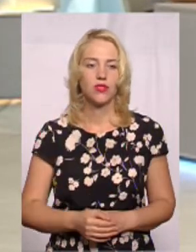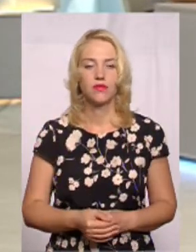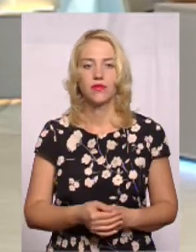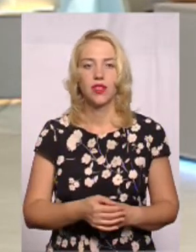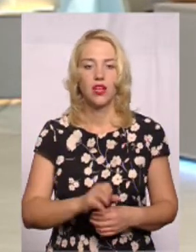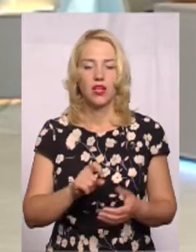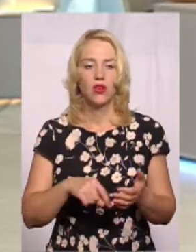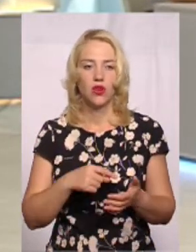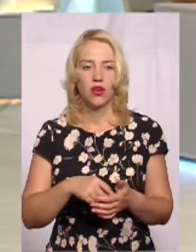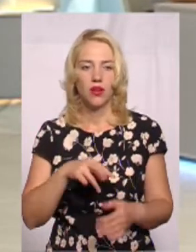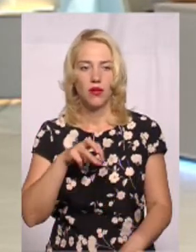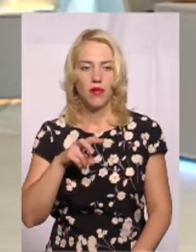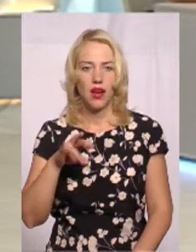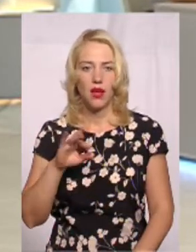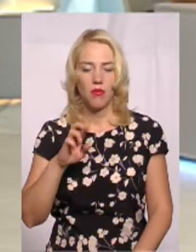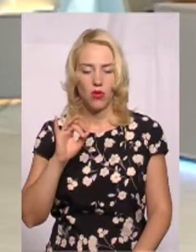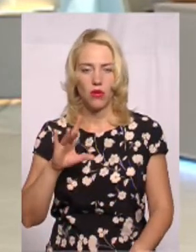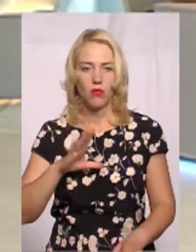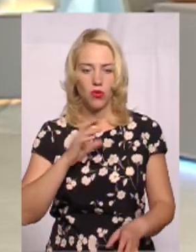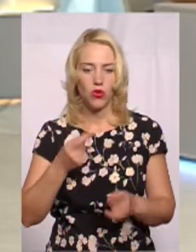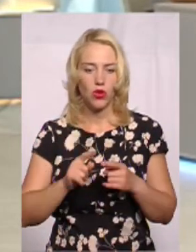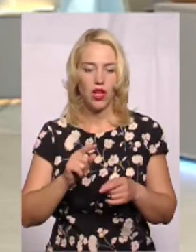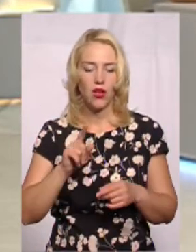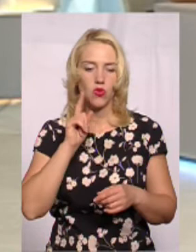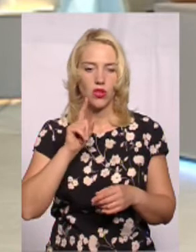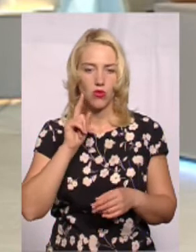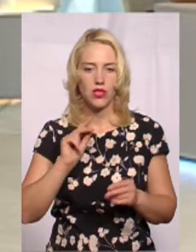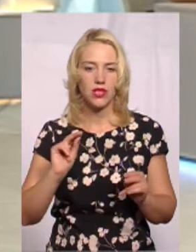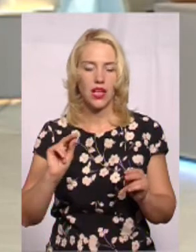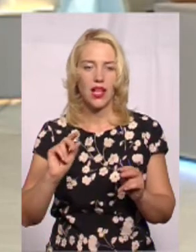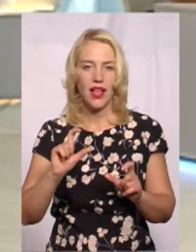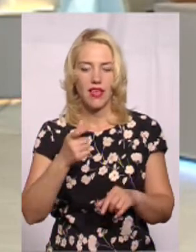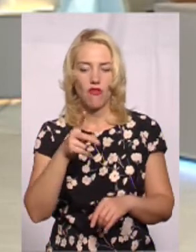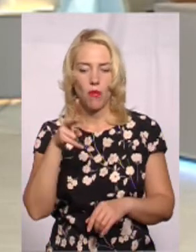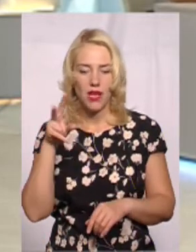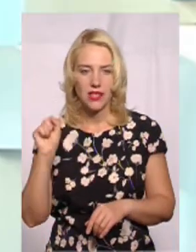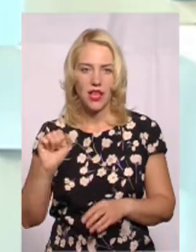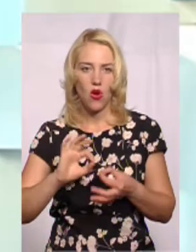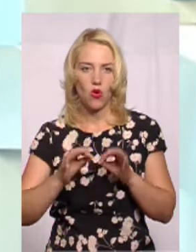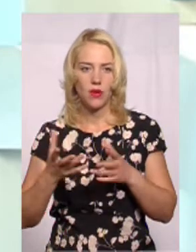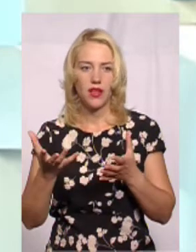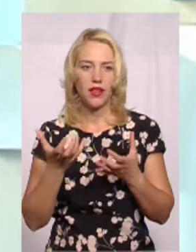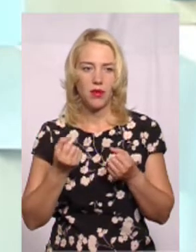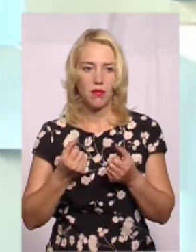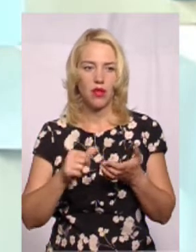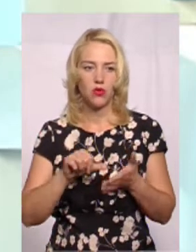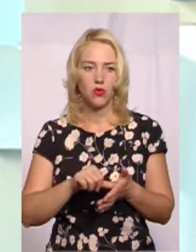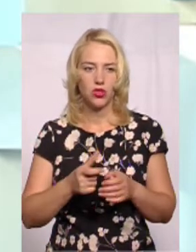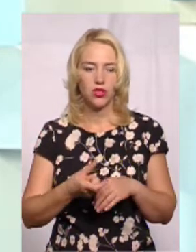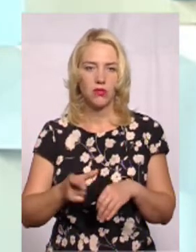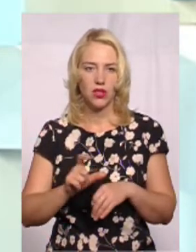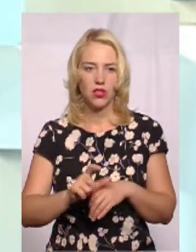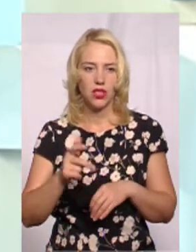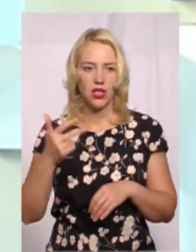в місті Марібор в Словенії проходила юніорська європейська олімпіада, де приймало участь порядка